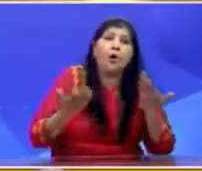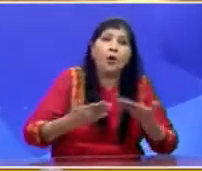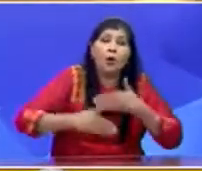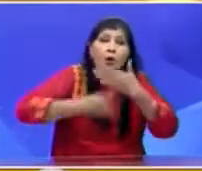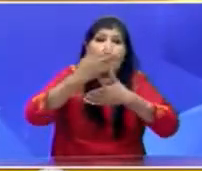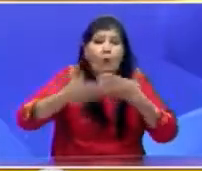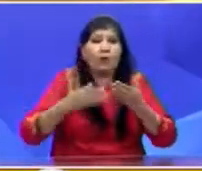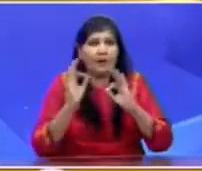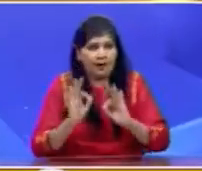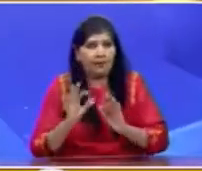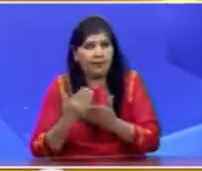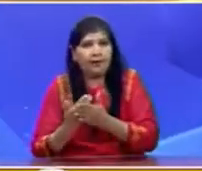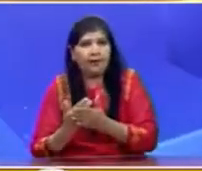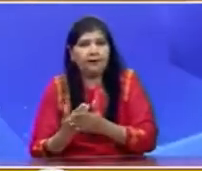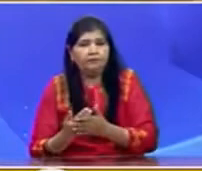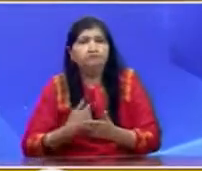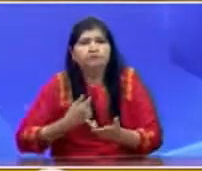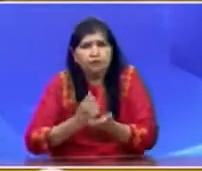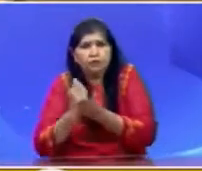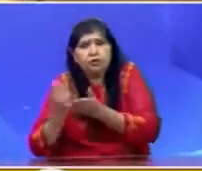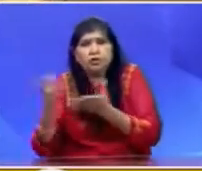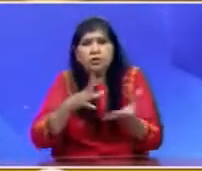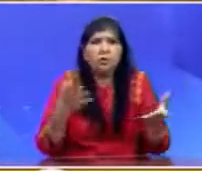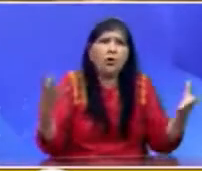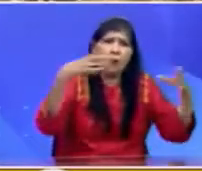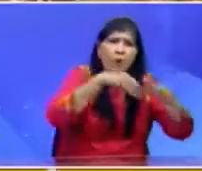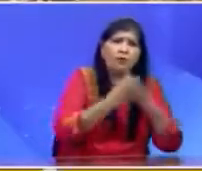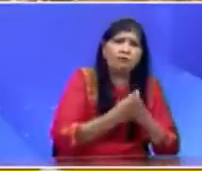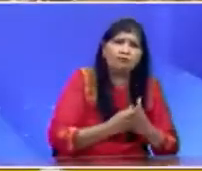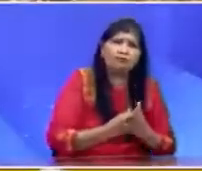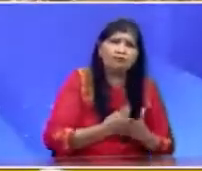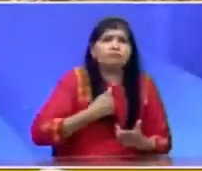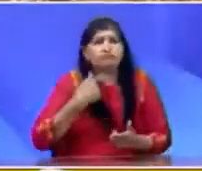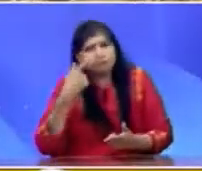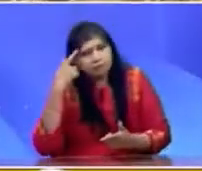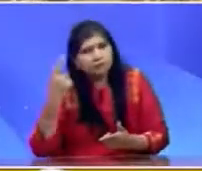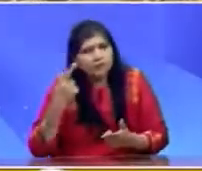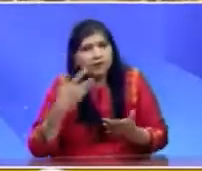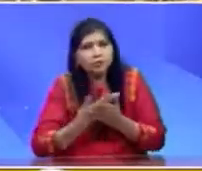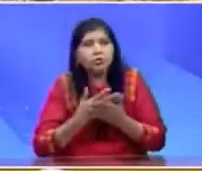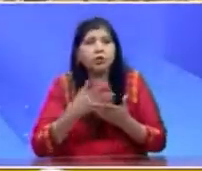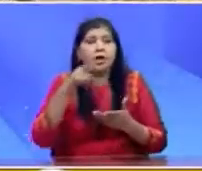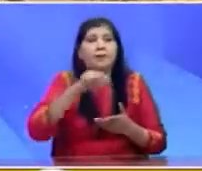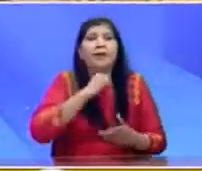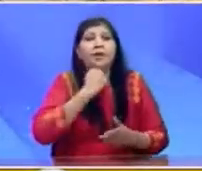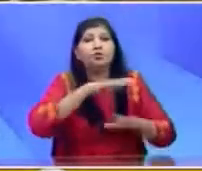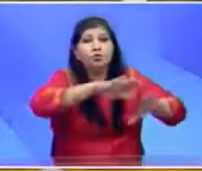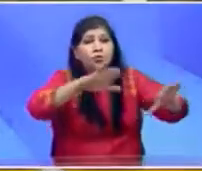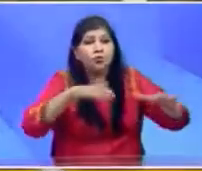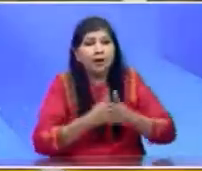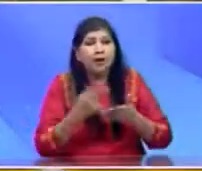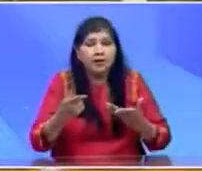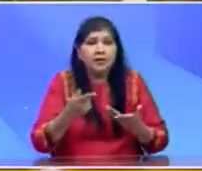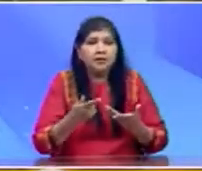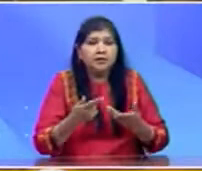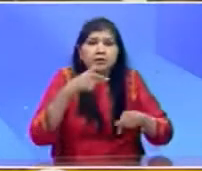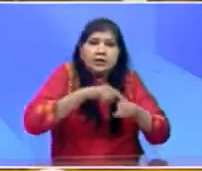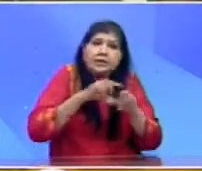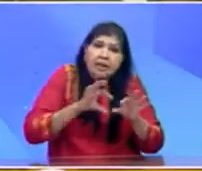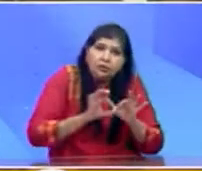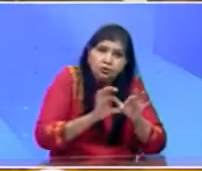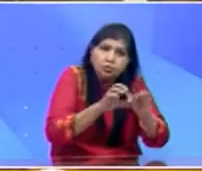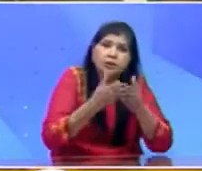बड़ी संभावनाएं मौजूद है। मैं चाहूंगा कि हमारे युवा इन अवसरों से